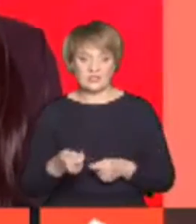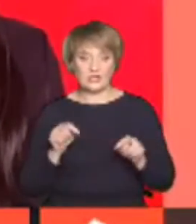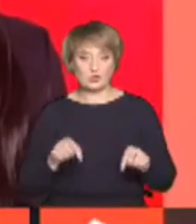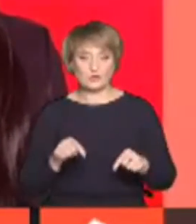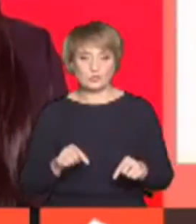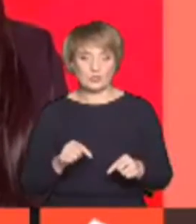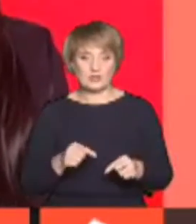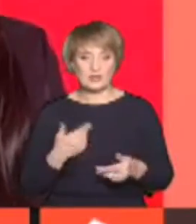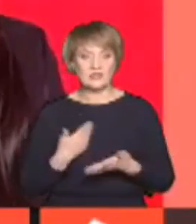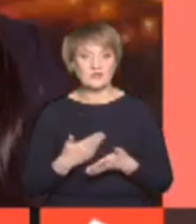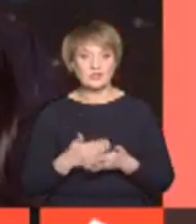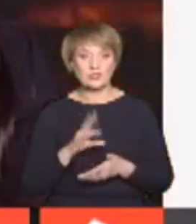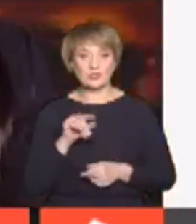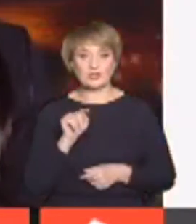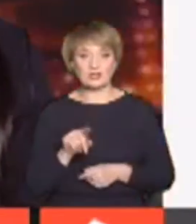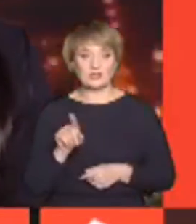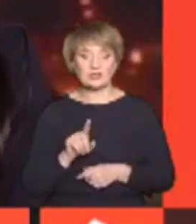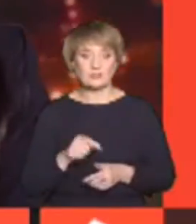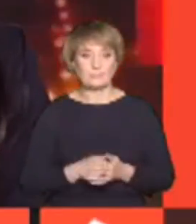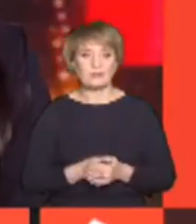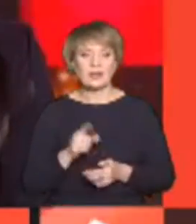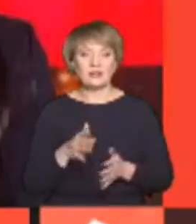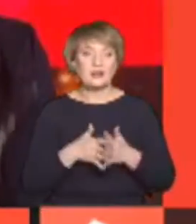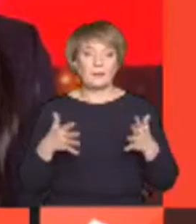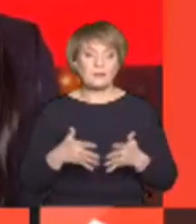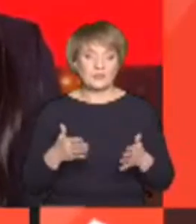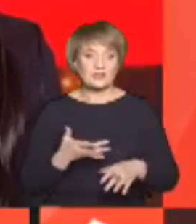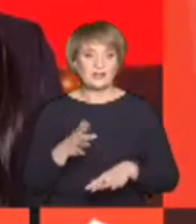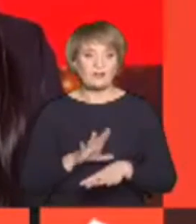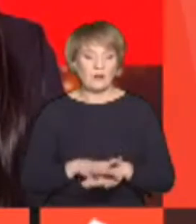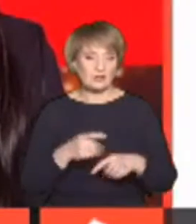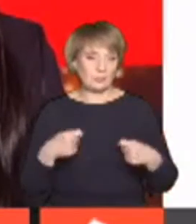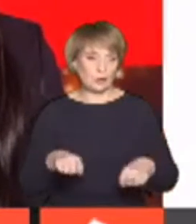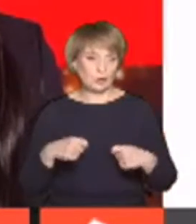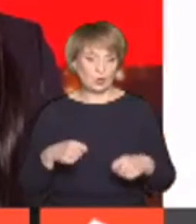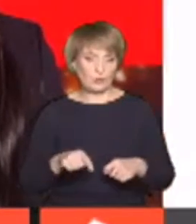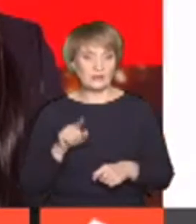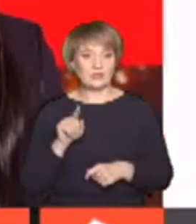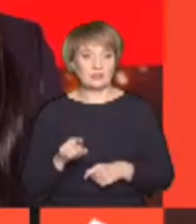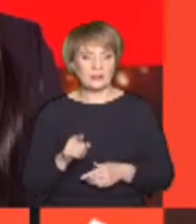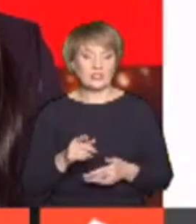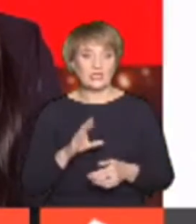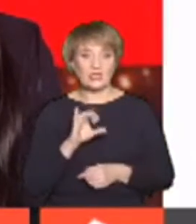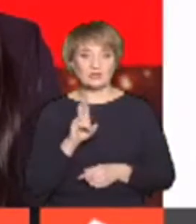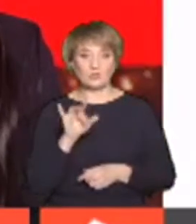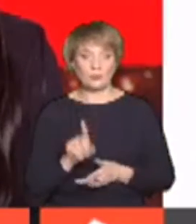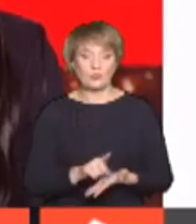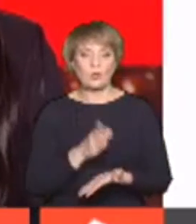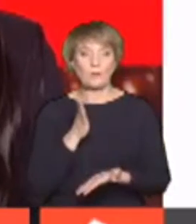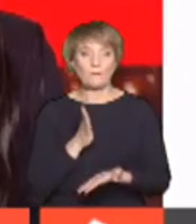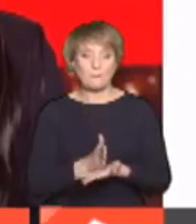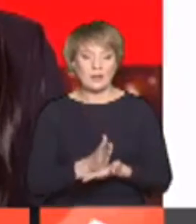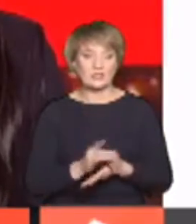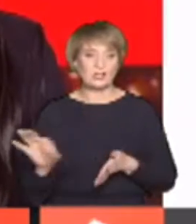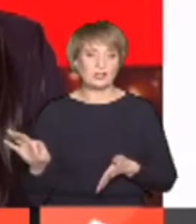Ну, принаймні, зважаючи на те, що продаються вони неофіційно. Більше, якщо є факт контрабанди, то це тим більше Служба безпеки має зараз